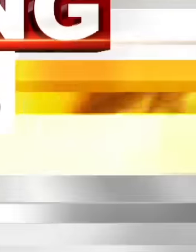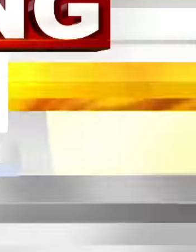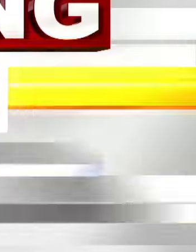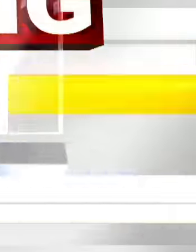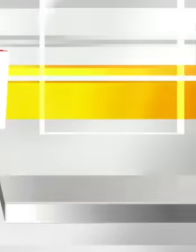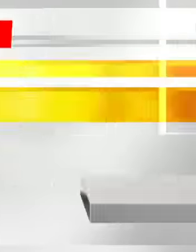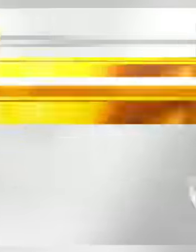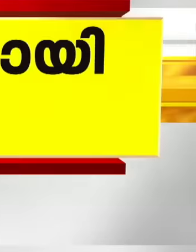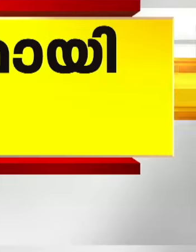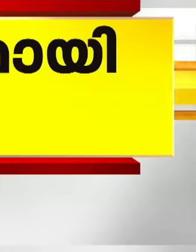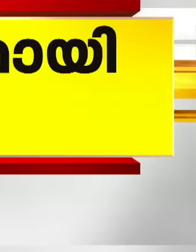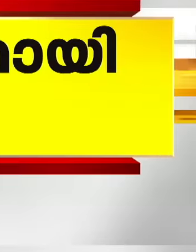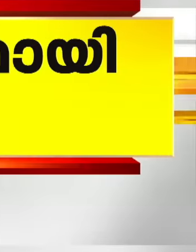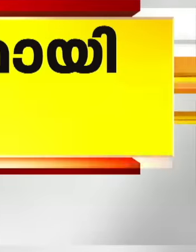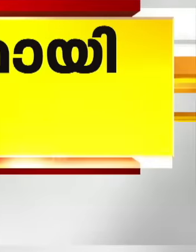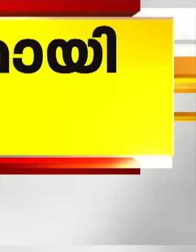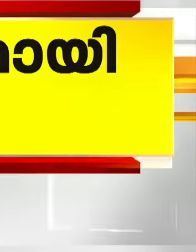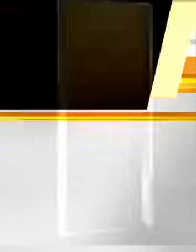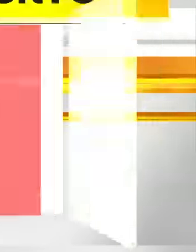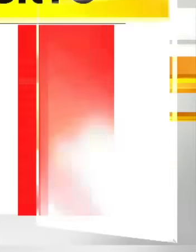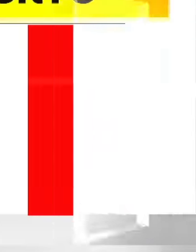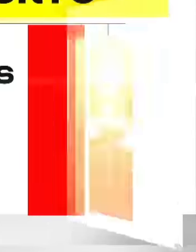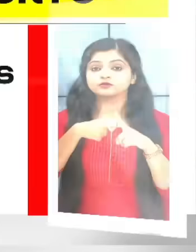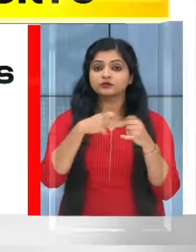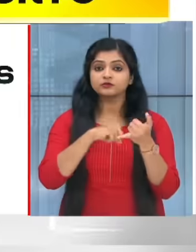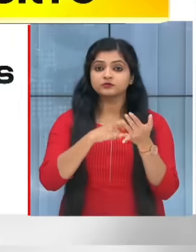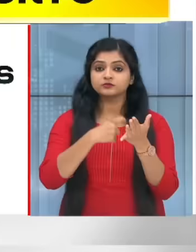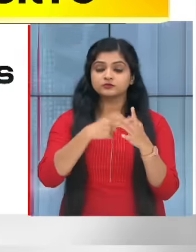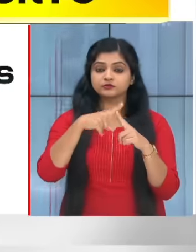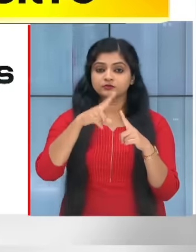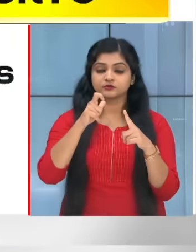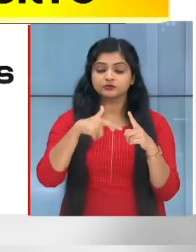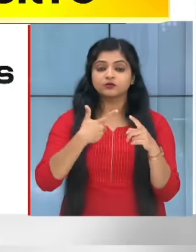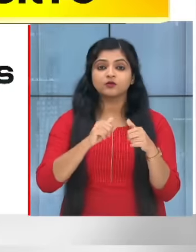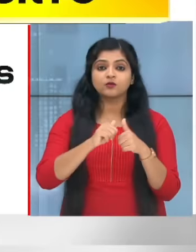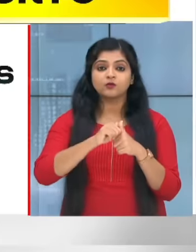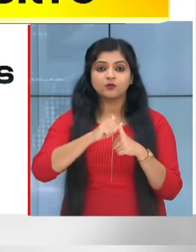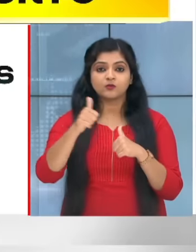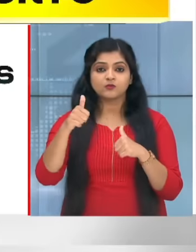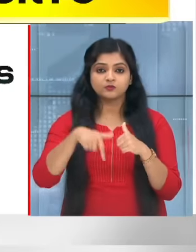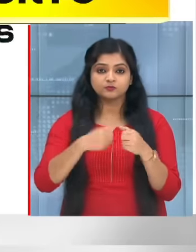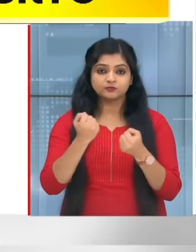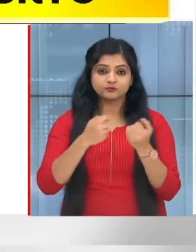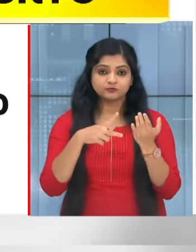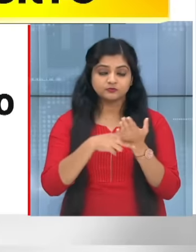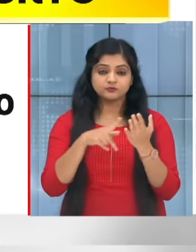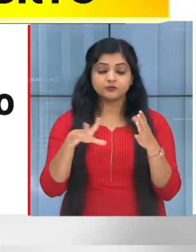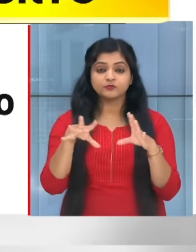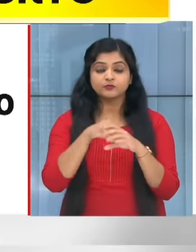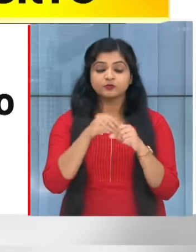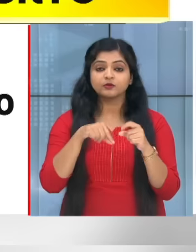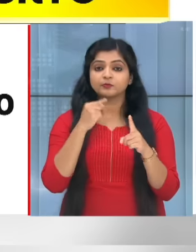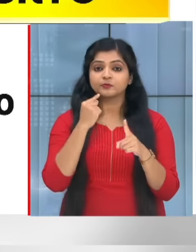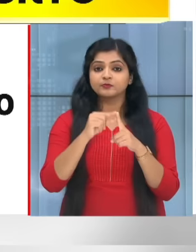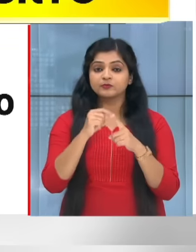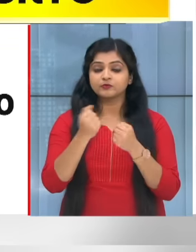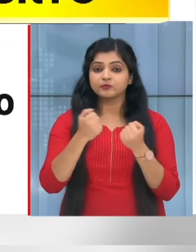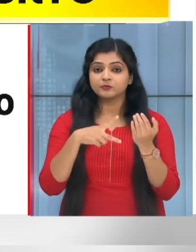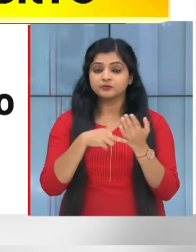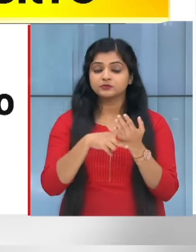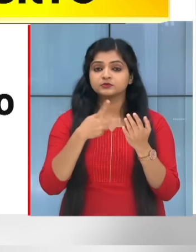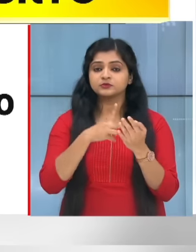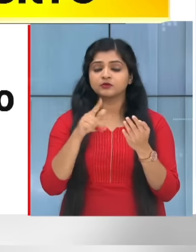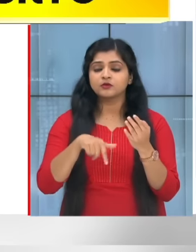പ്രവിധ സൂചിപ്പിച്ചതുപോലെ തന്നെ ഈ KSRTC സർവീസ് നടത്തുന്ന ദീർഘദൂര സർവീസുകൾക്കൊപ്പം സ്വകാര്യ ബസ്സുകൾ അനധികൃതമായി